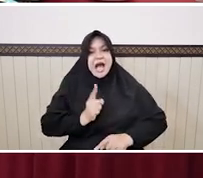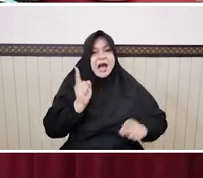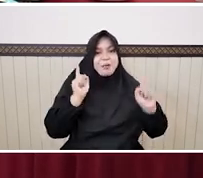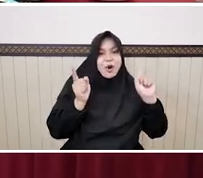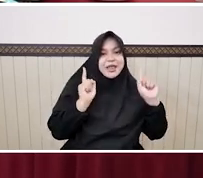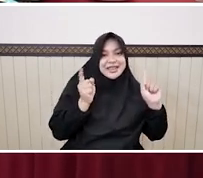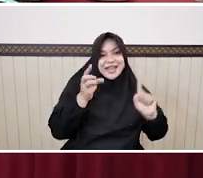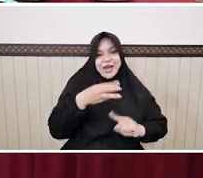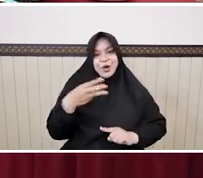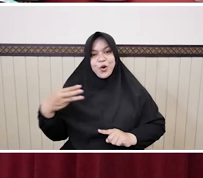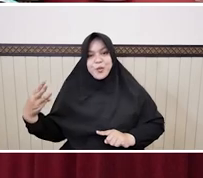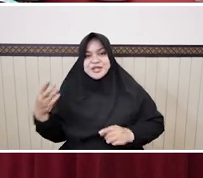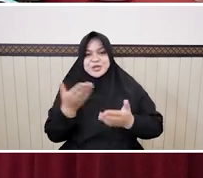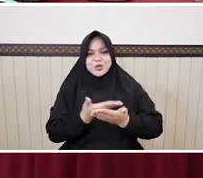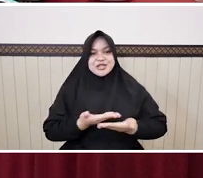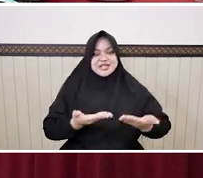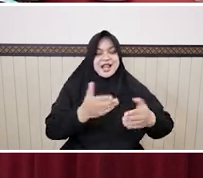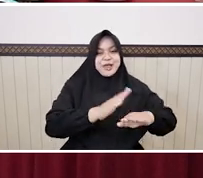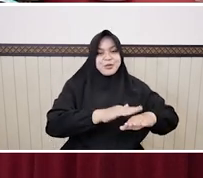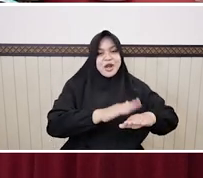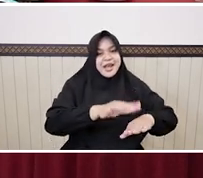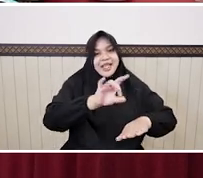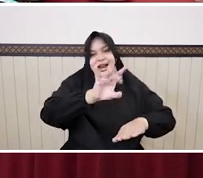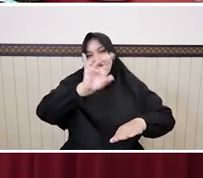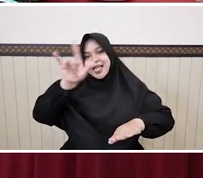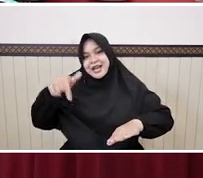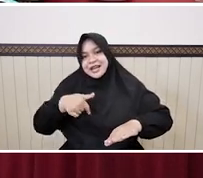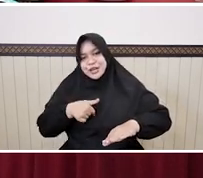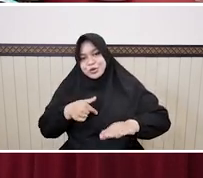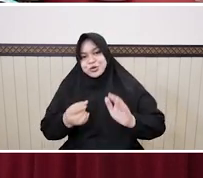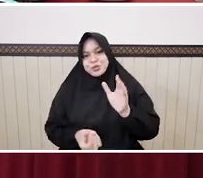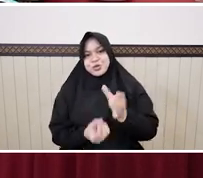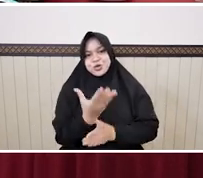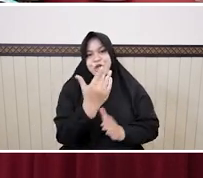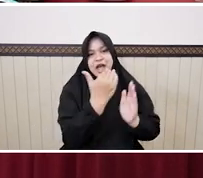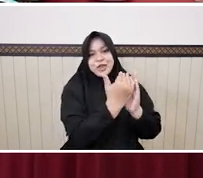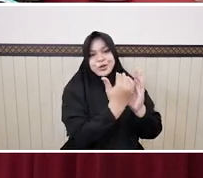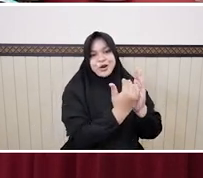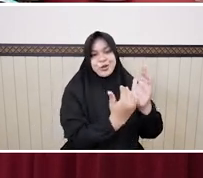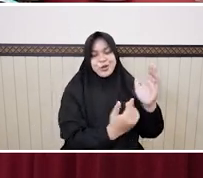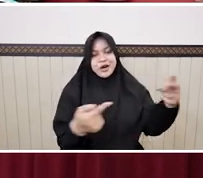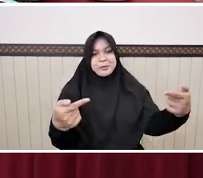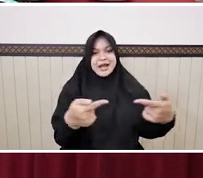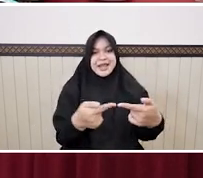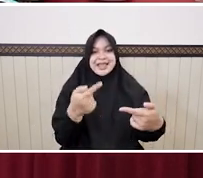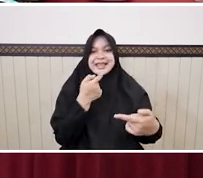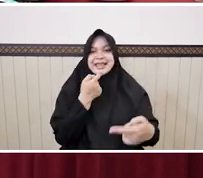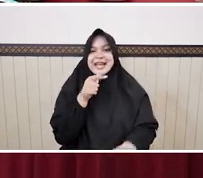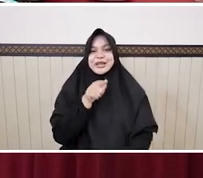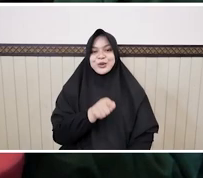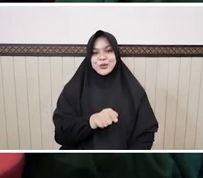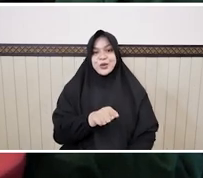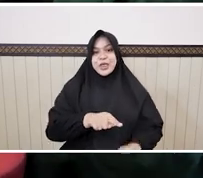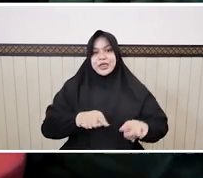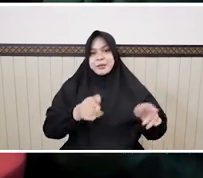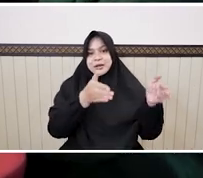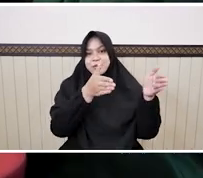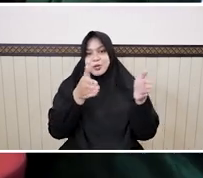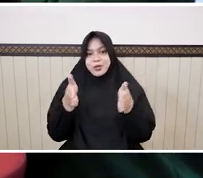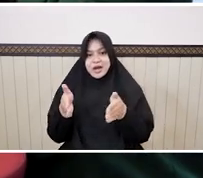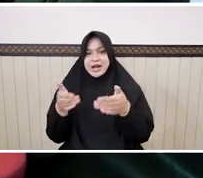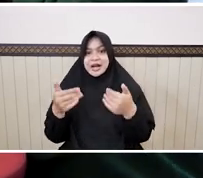ekonomi sosial budaya dan lain sebagainya maka muncul konten-konten yang berkaitan dengan itu tadi kemudian